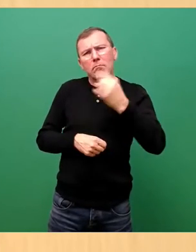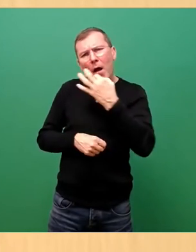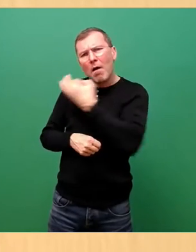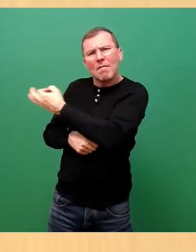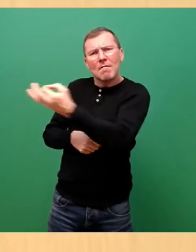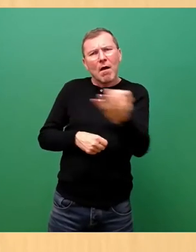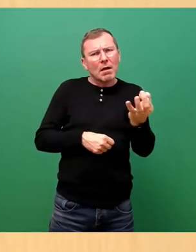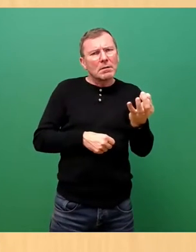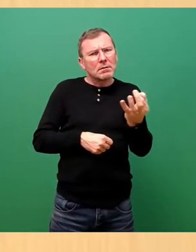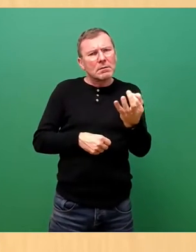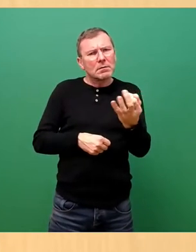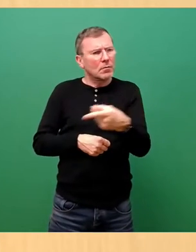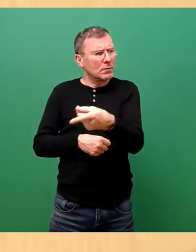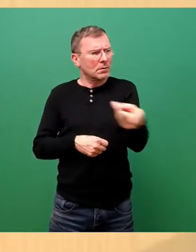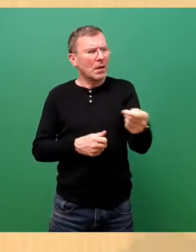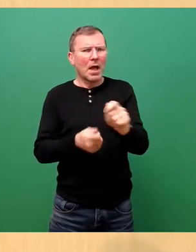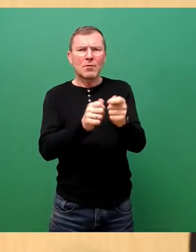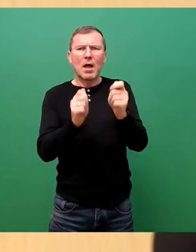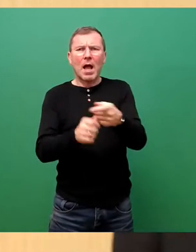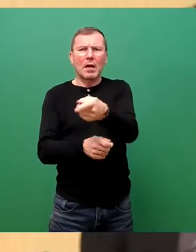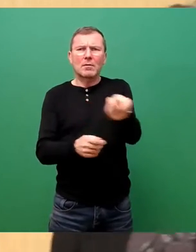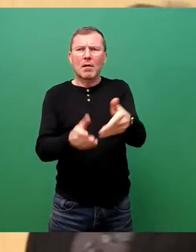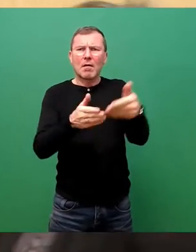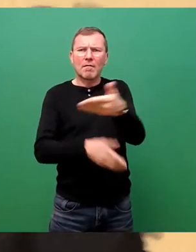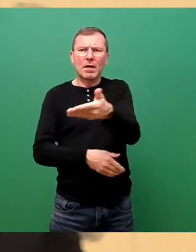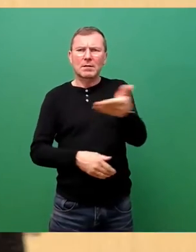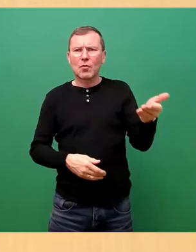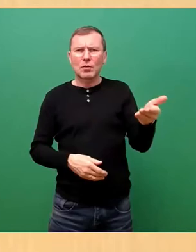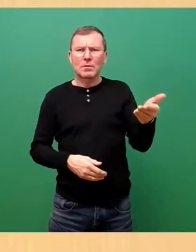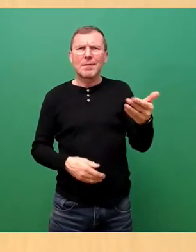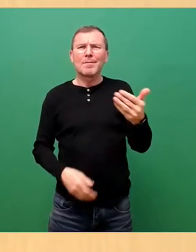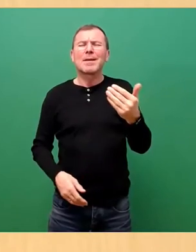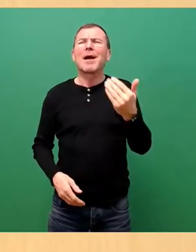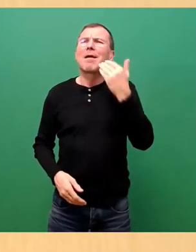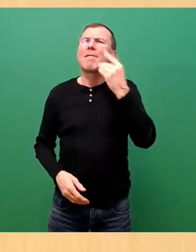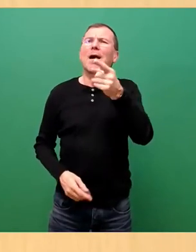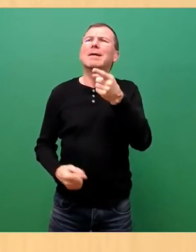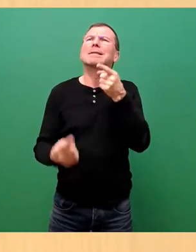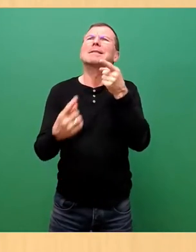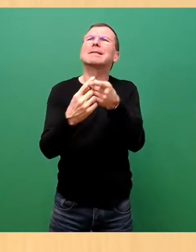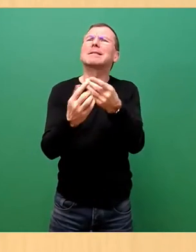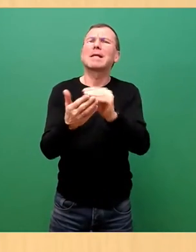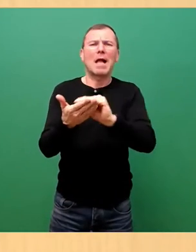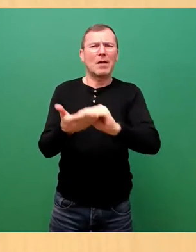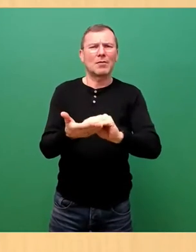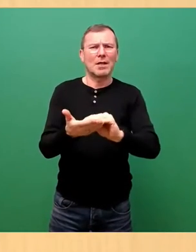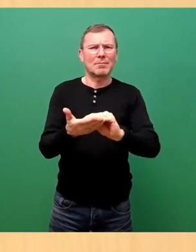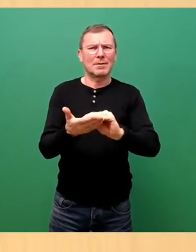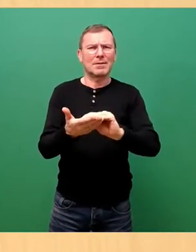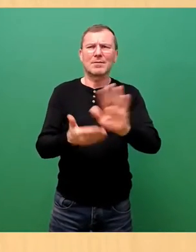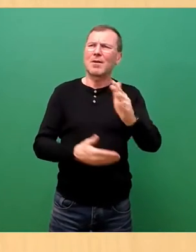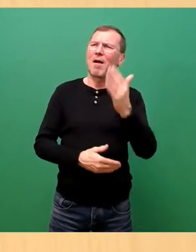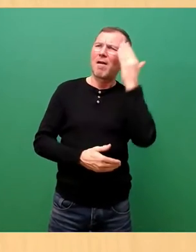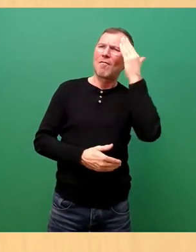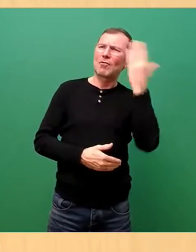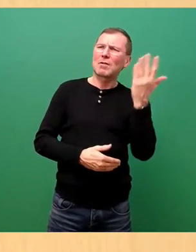des Änderungsantrages, des Ersetzungsantrages gerichtet, wer ein Ziel formuliert, sollte auch Vorstellungen davon haben, wie